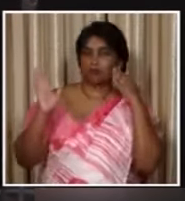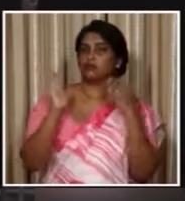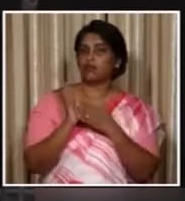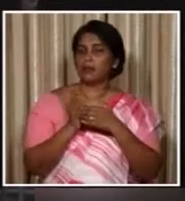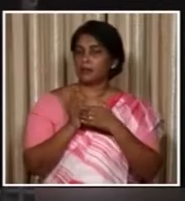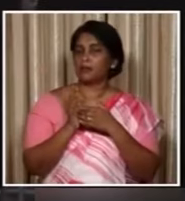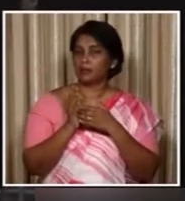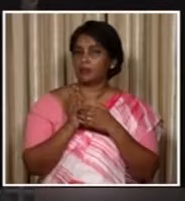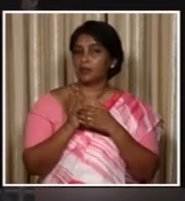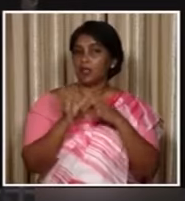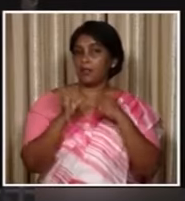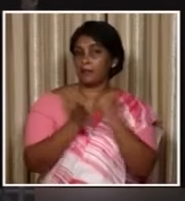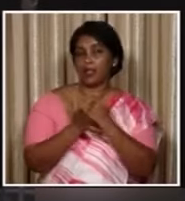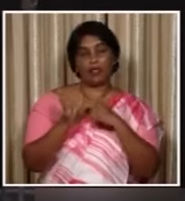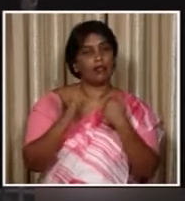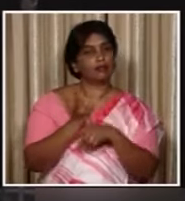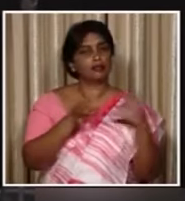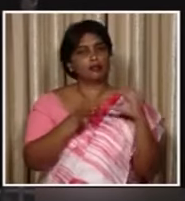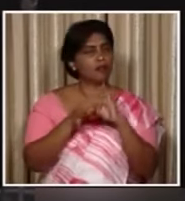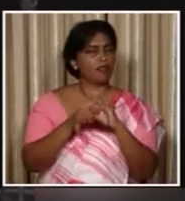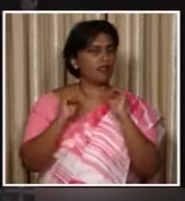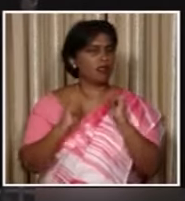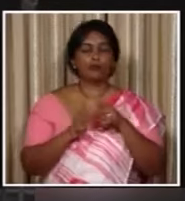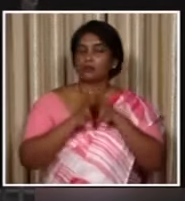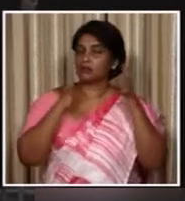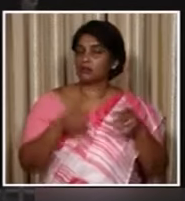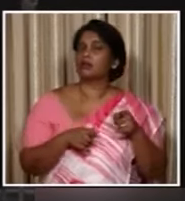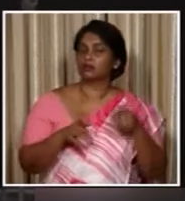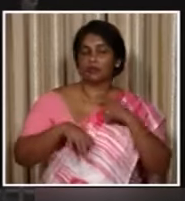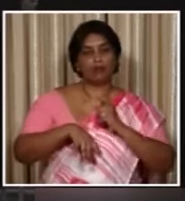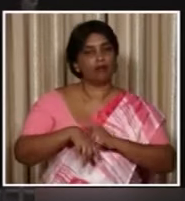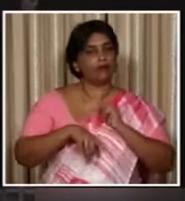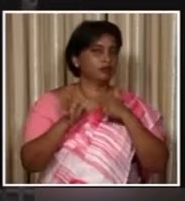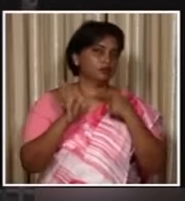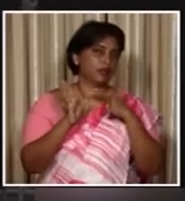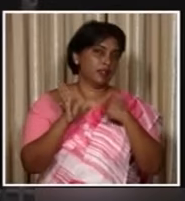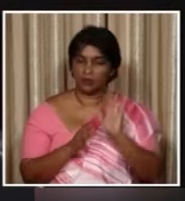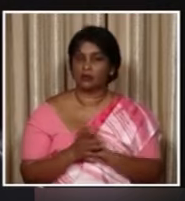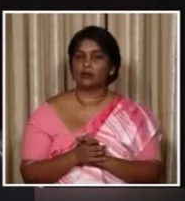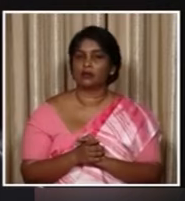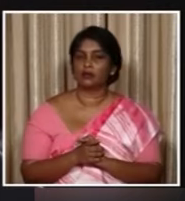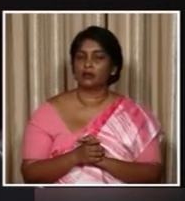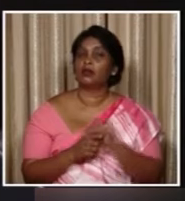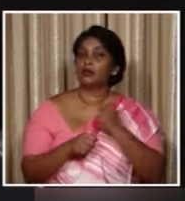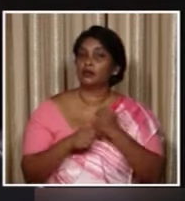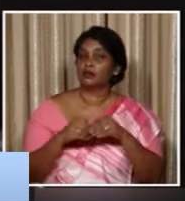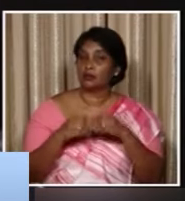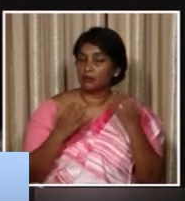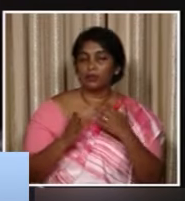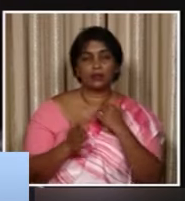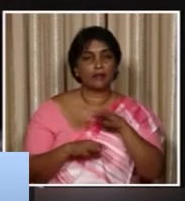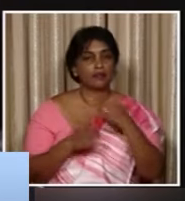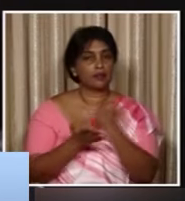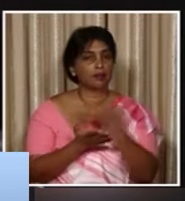බැංකු 50ට සම්බන්ධ වෙන්නේ කොහොමද කියන එක තමයි වැඩි අවස්ථාවක් මේ 50 තුල ලැබෙන්නේ ගැසට් මගින් පරාටේ